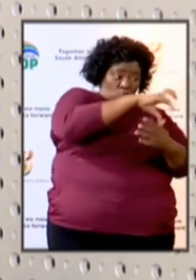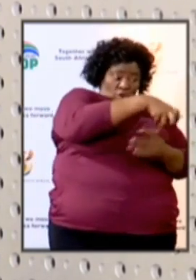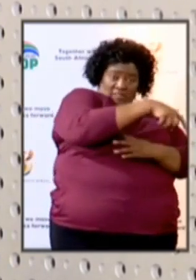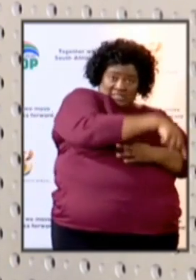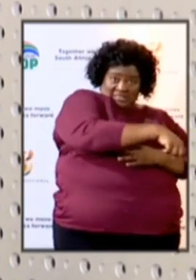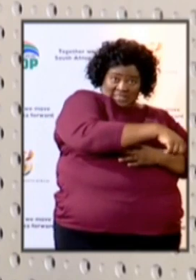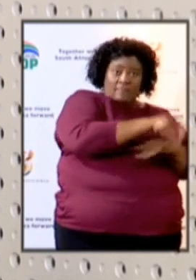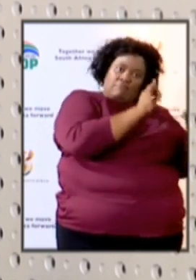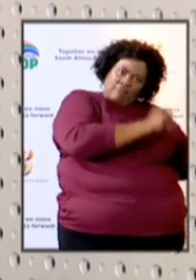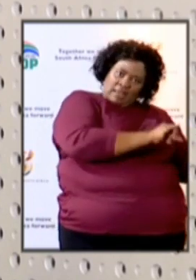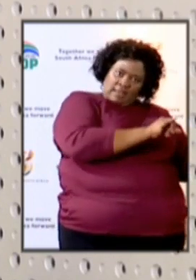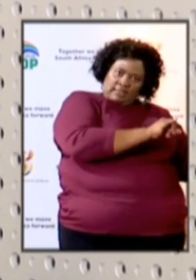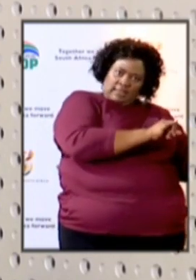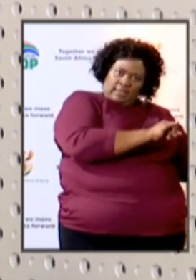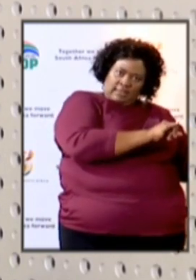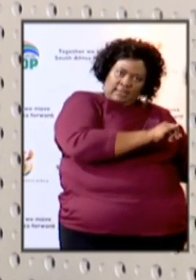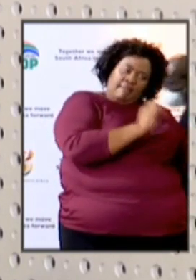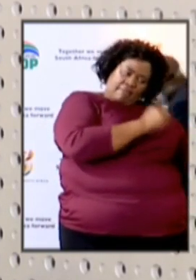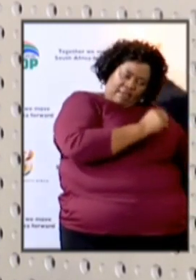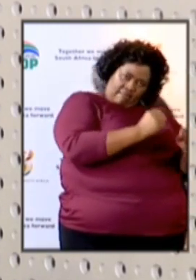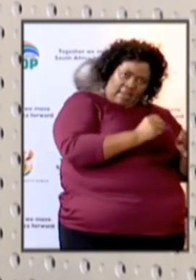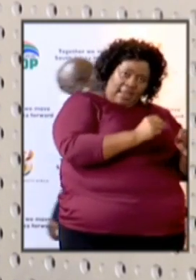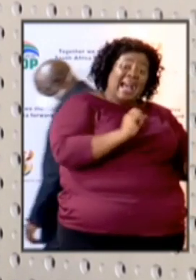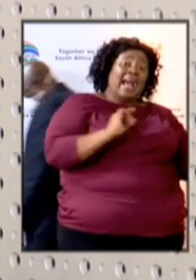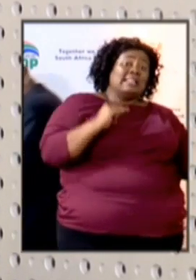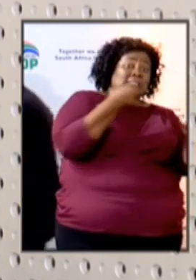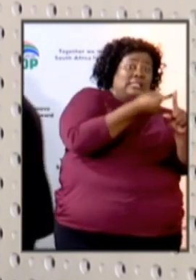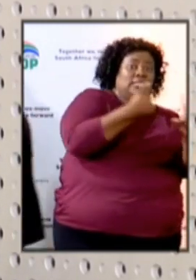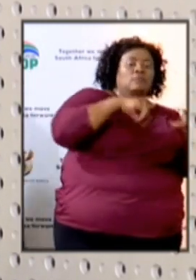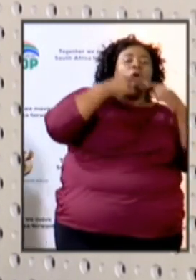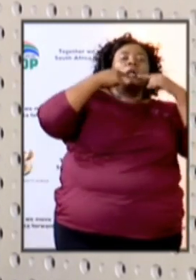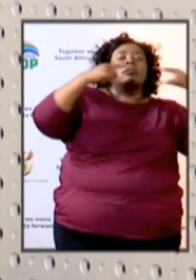kushiwe ukuthi sekuyavulelwa ke manje ukuhamba